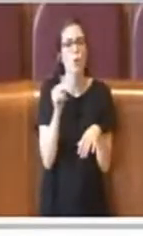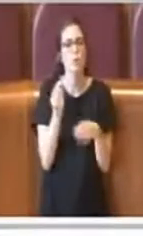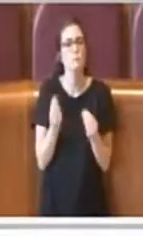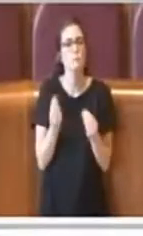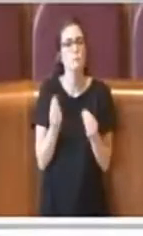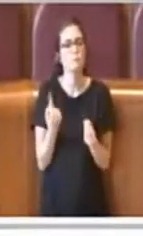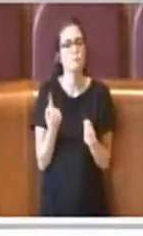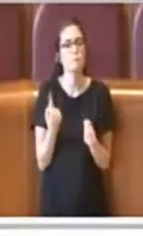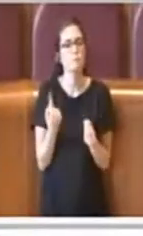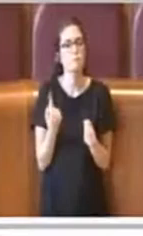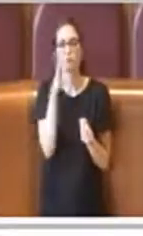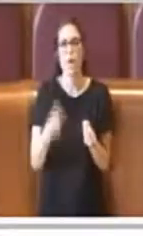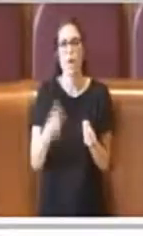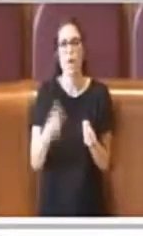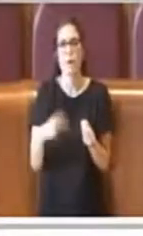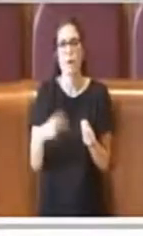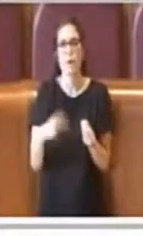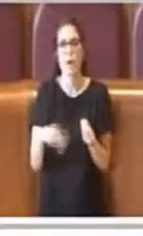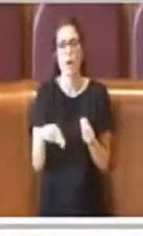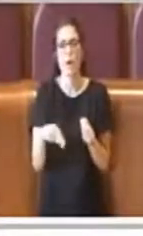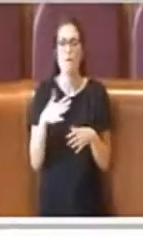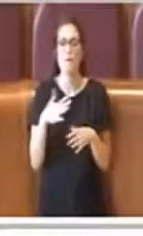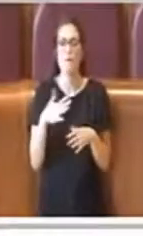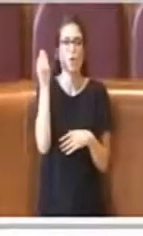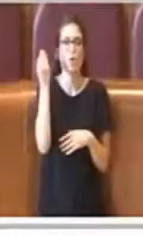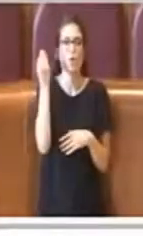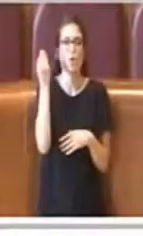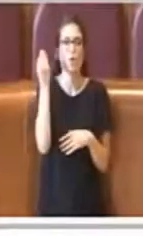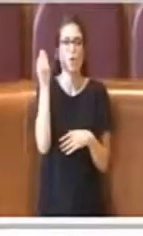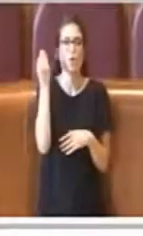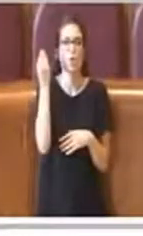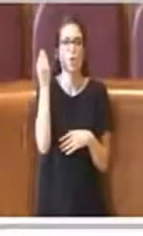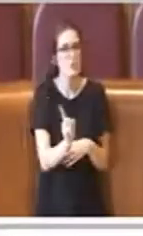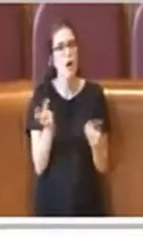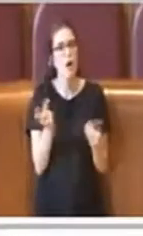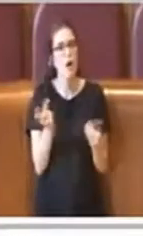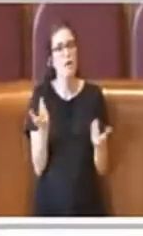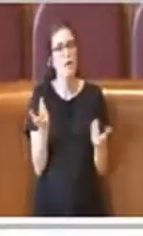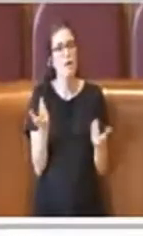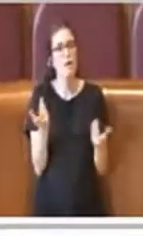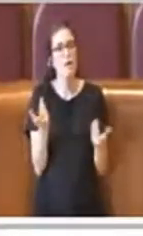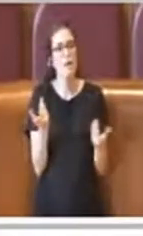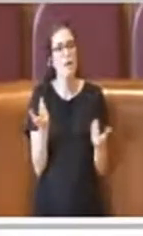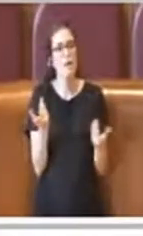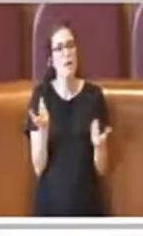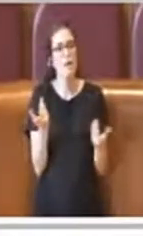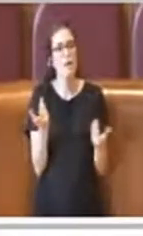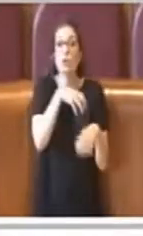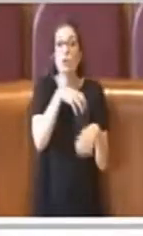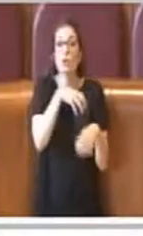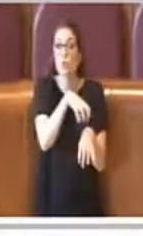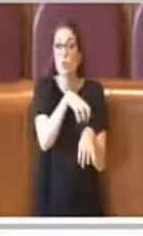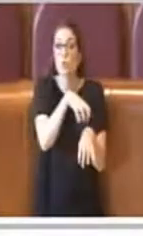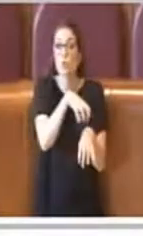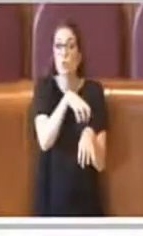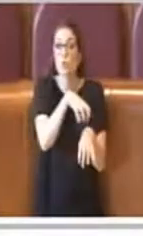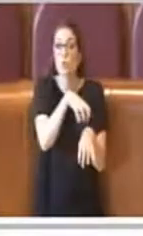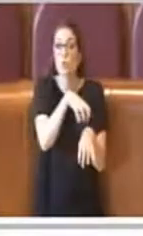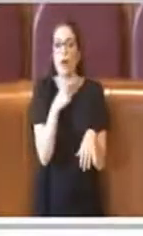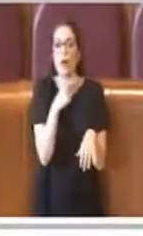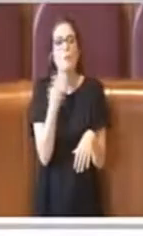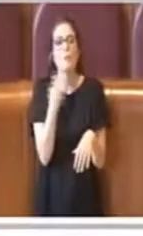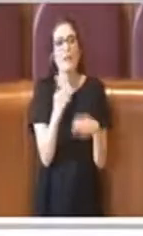forse non si pensa a volte che l'attività all'interno delle consulte è un'attività a